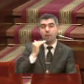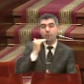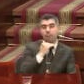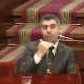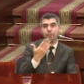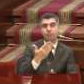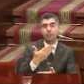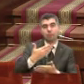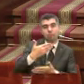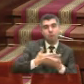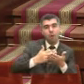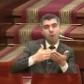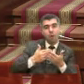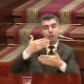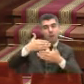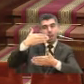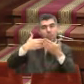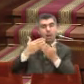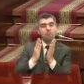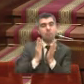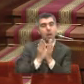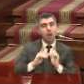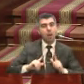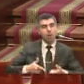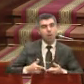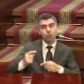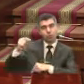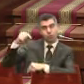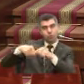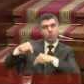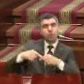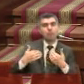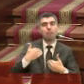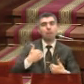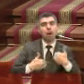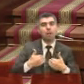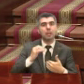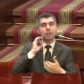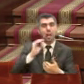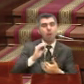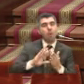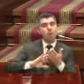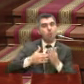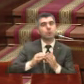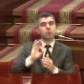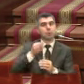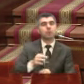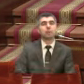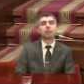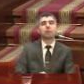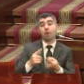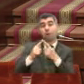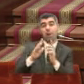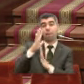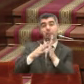والتعجيل بتوفير البنيات التحتية الضرورية لاستقبال الأطفال ذوي الاحتياجات الخاصة داخل المدارس العمومية، وحسب